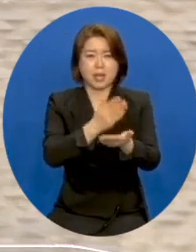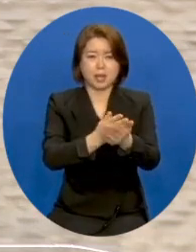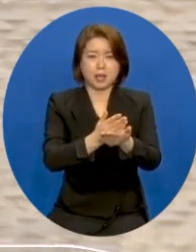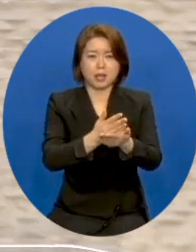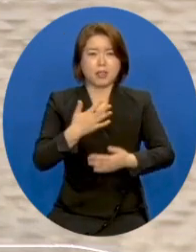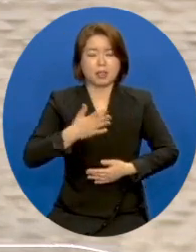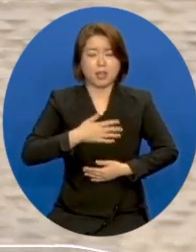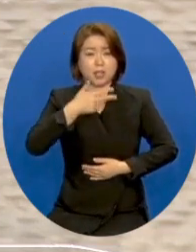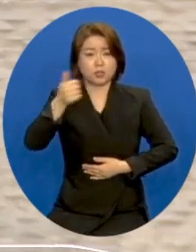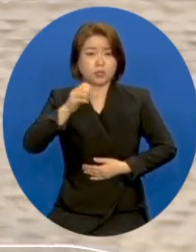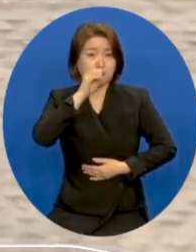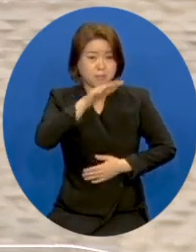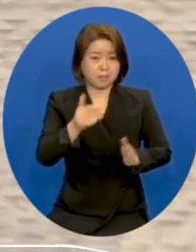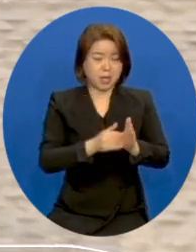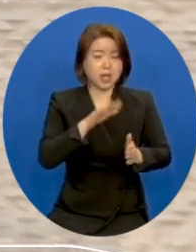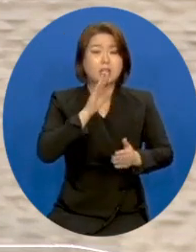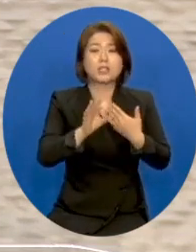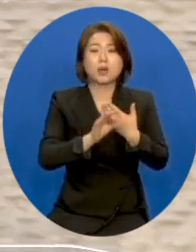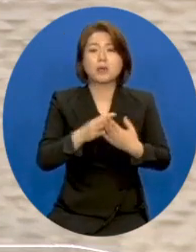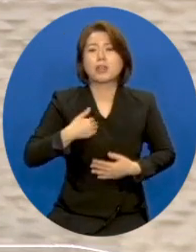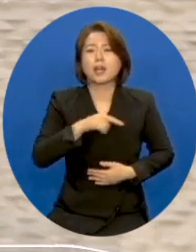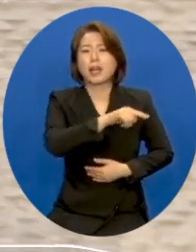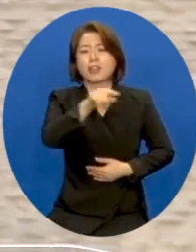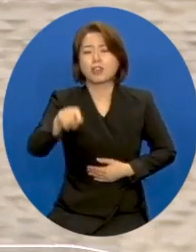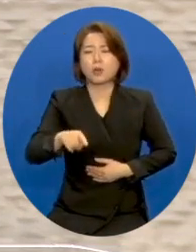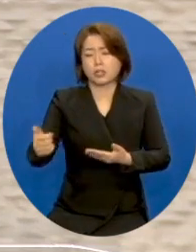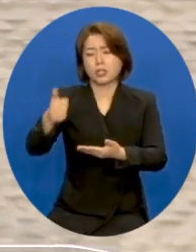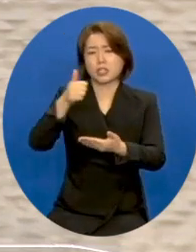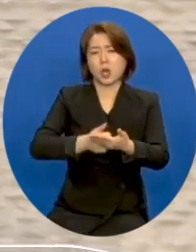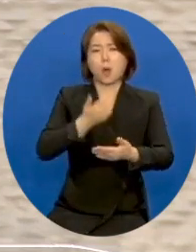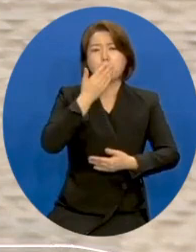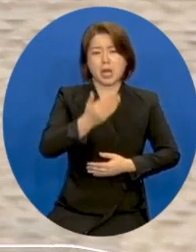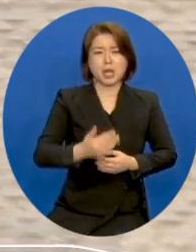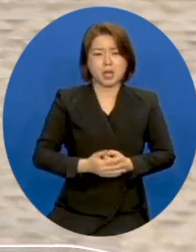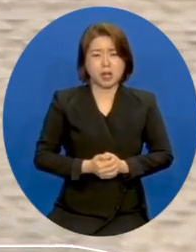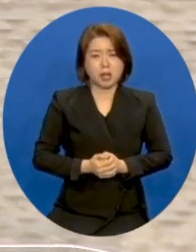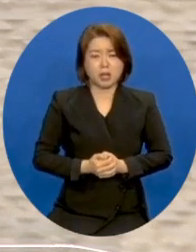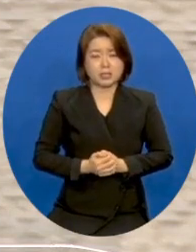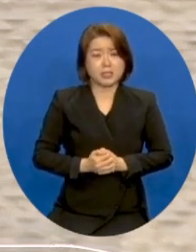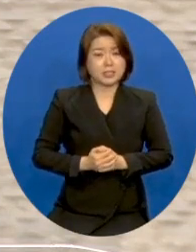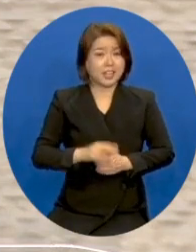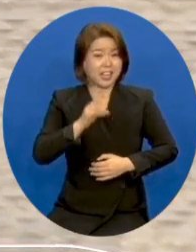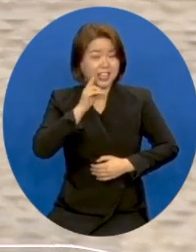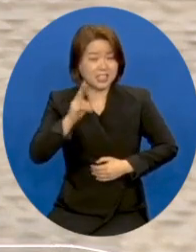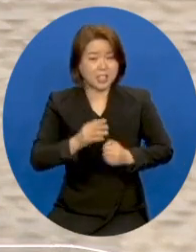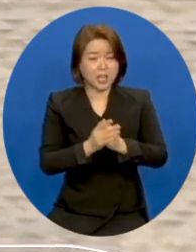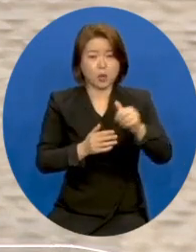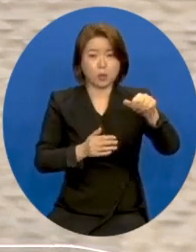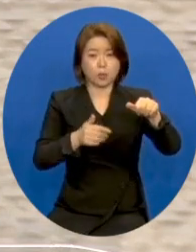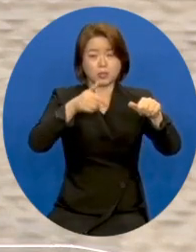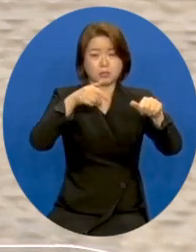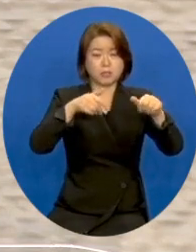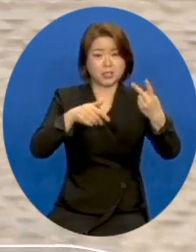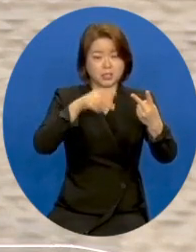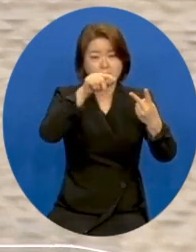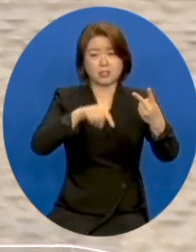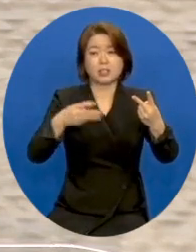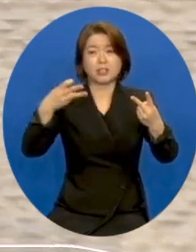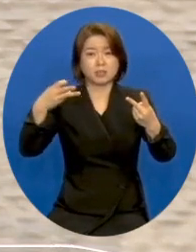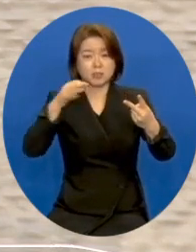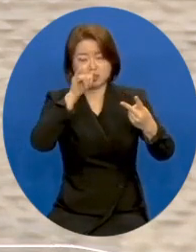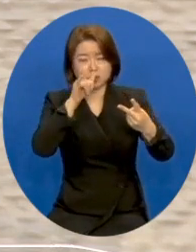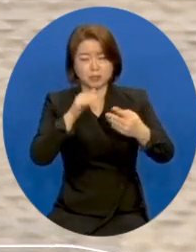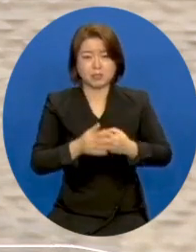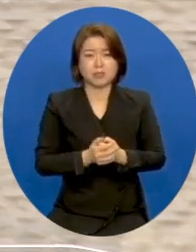나 주가 말한다. 그리하면 내가 너희를 영접할 것이다. 이사야 52장 11절 말씀입니다.